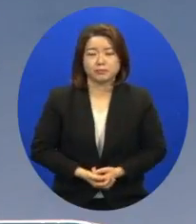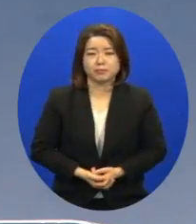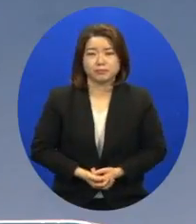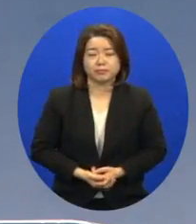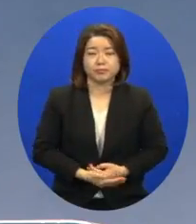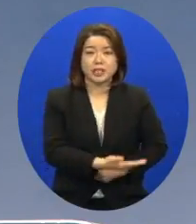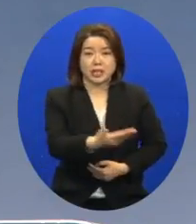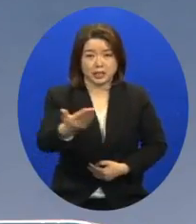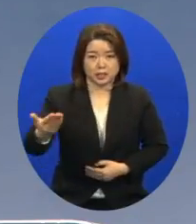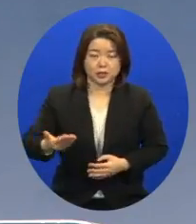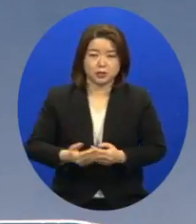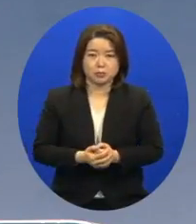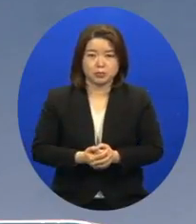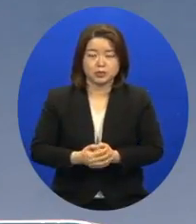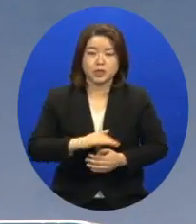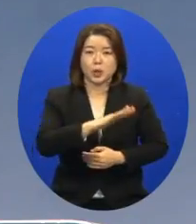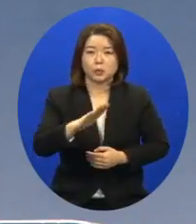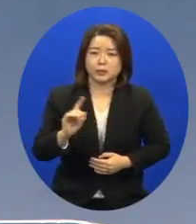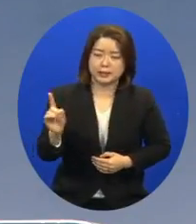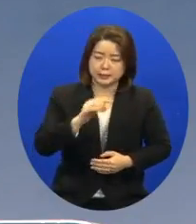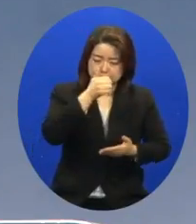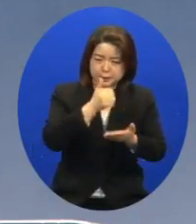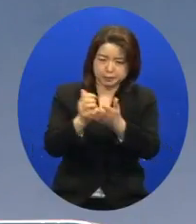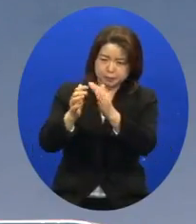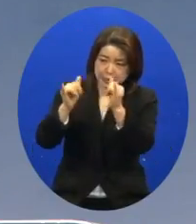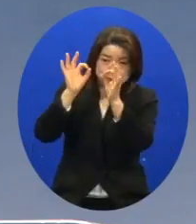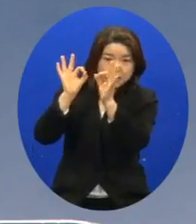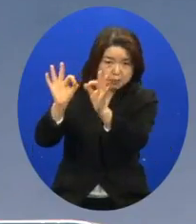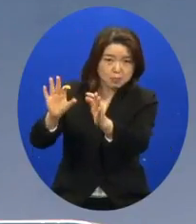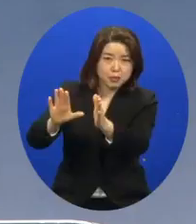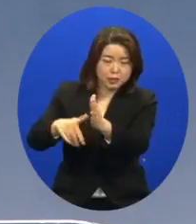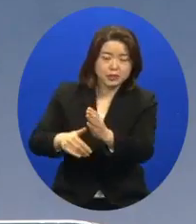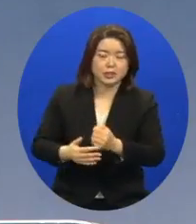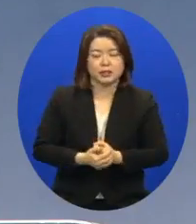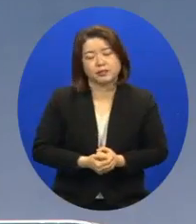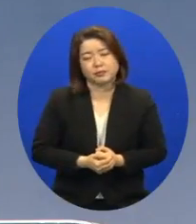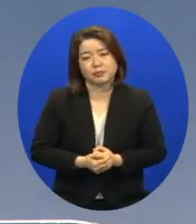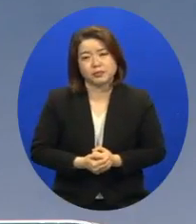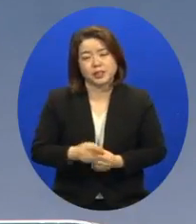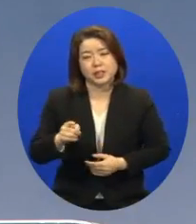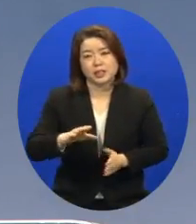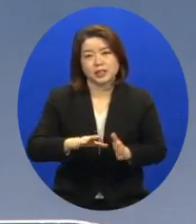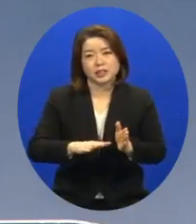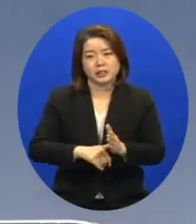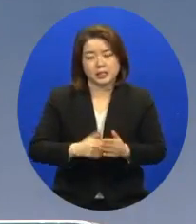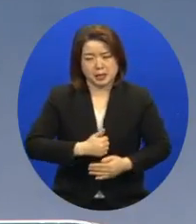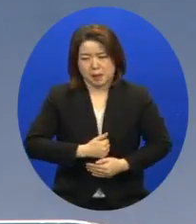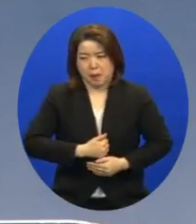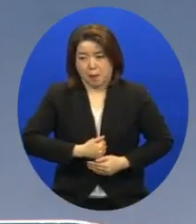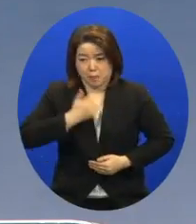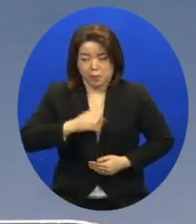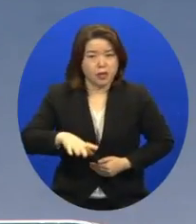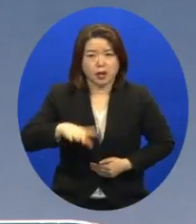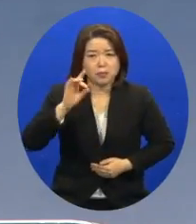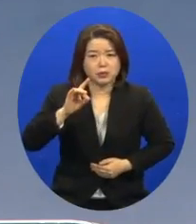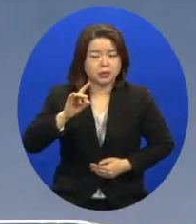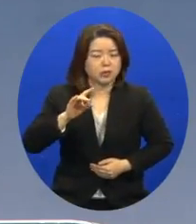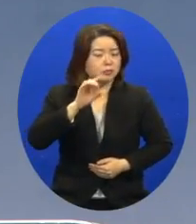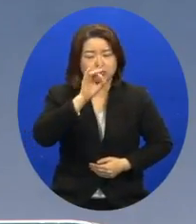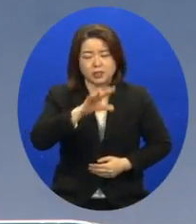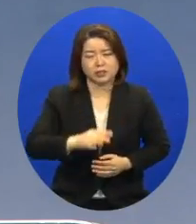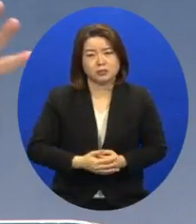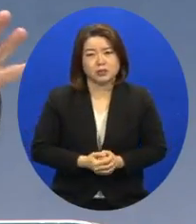여러분 우리가 어떤 죄인을 볼 때 그때의 분노가 앞서면 안 됩니다